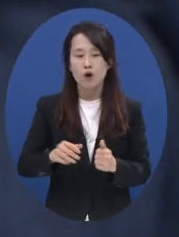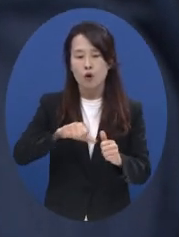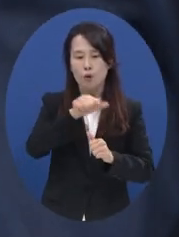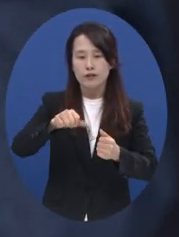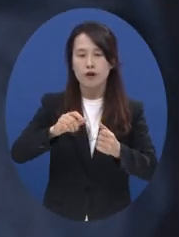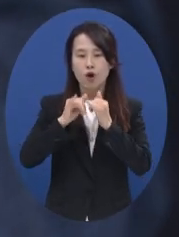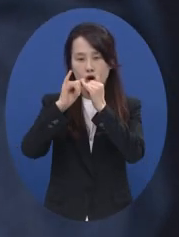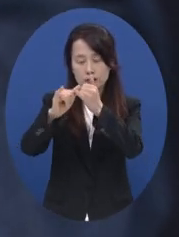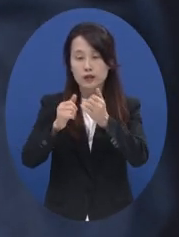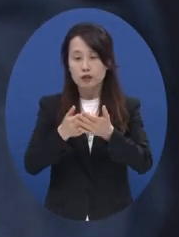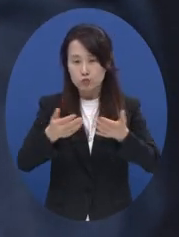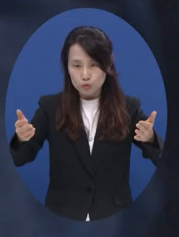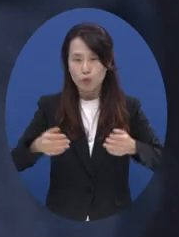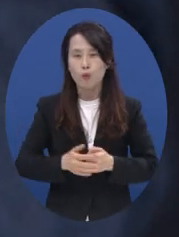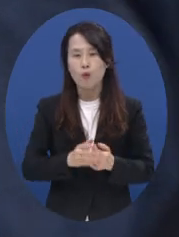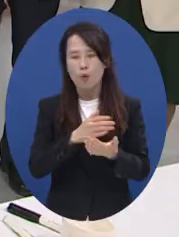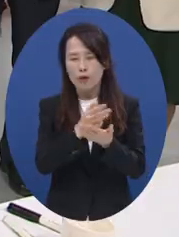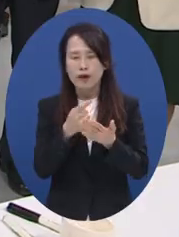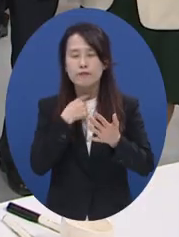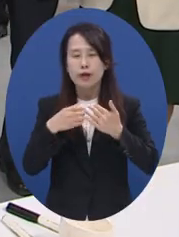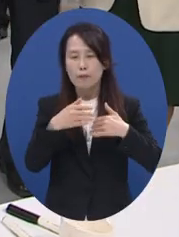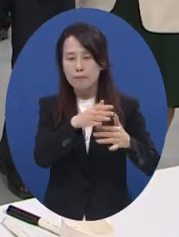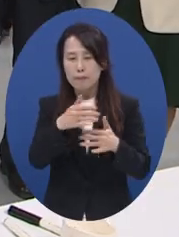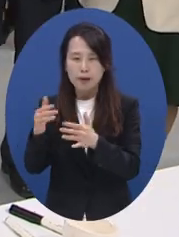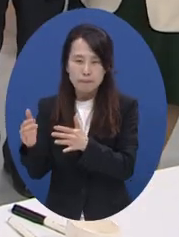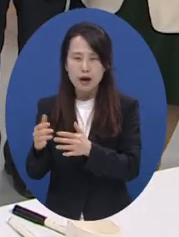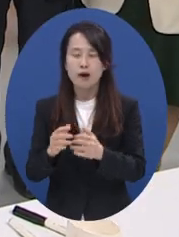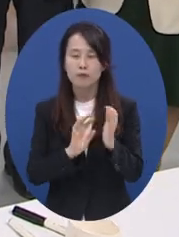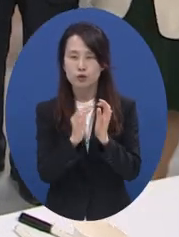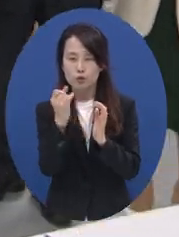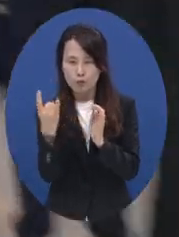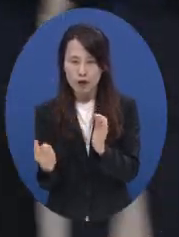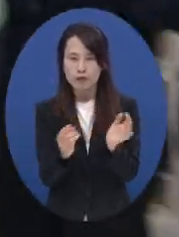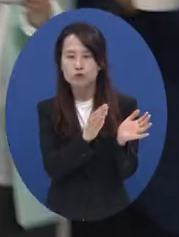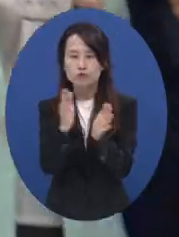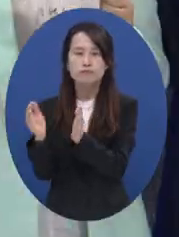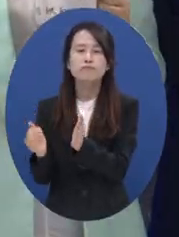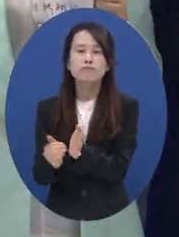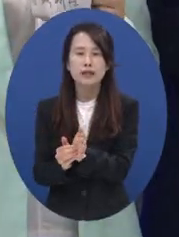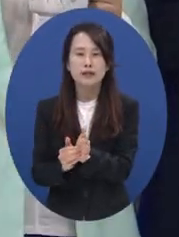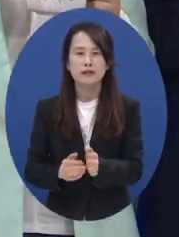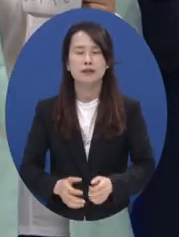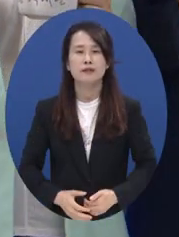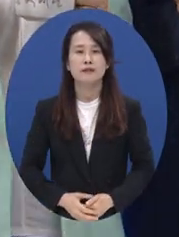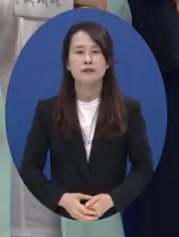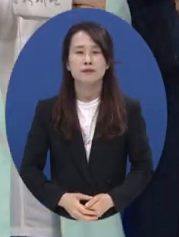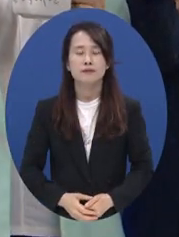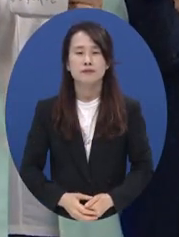환경 대상 수상과 다양한 체험 부스, 토론회 등도 함께 마련됐습니다.